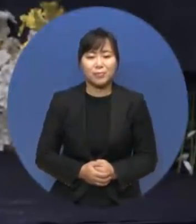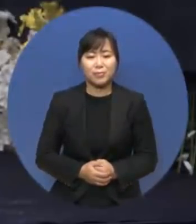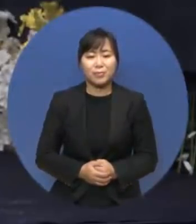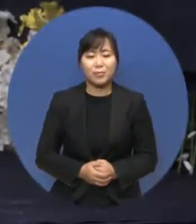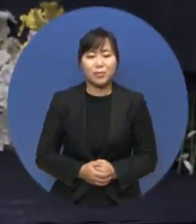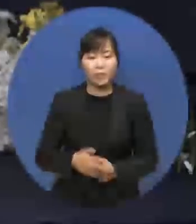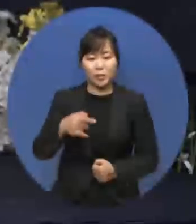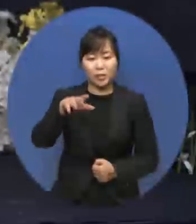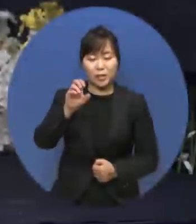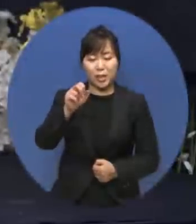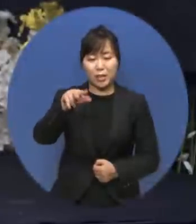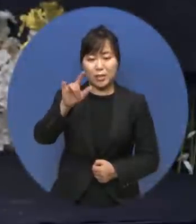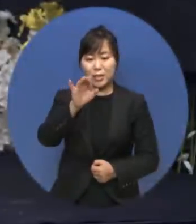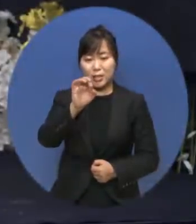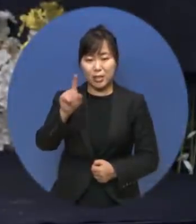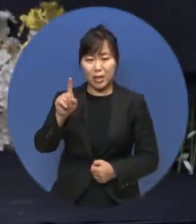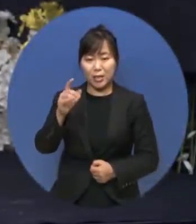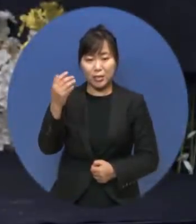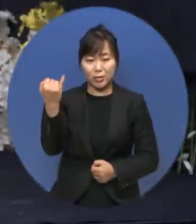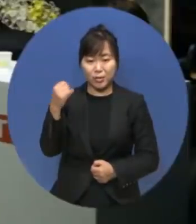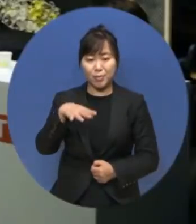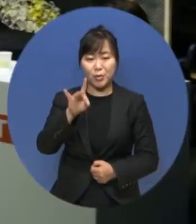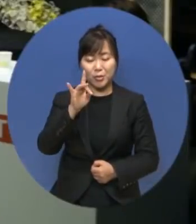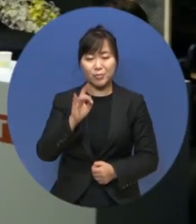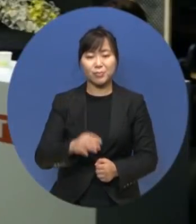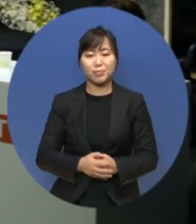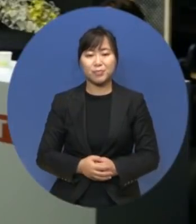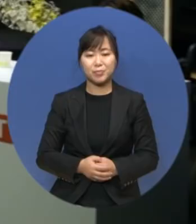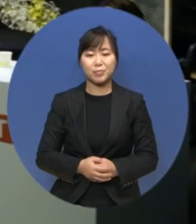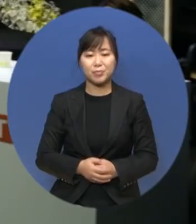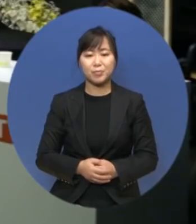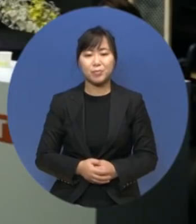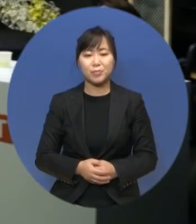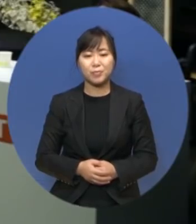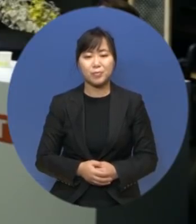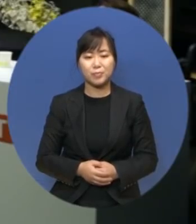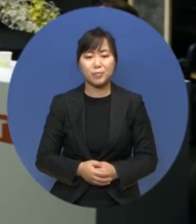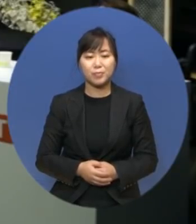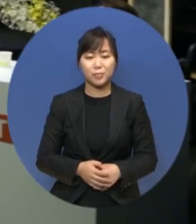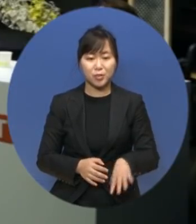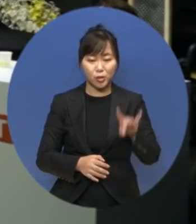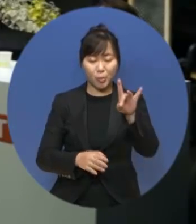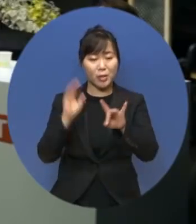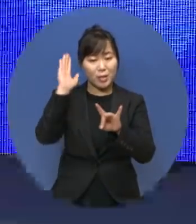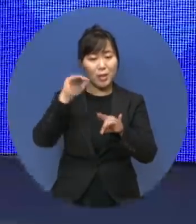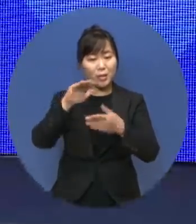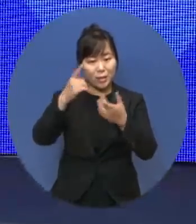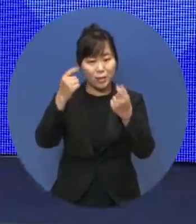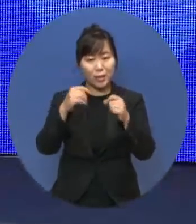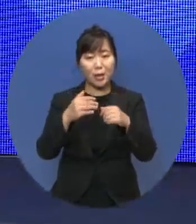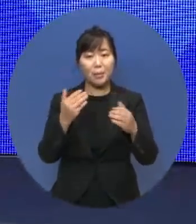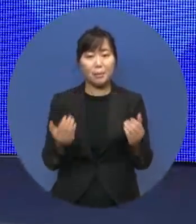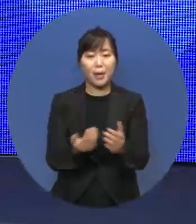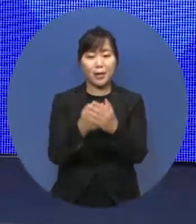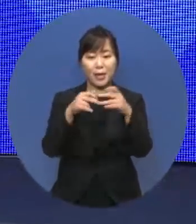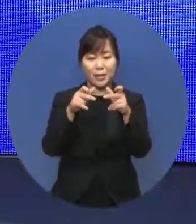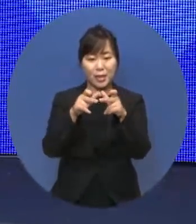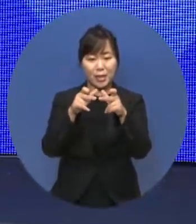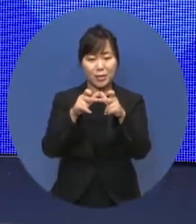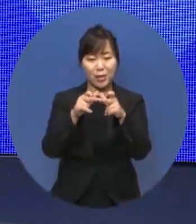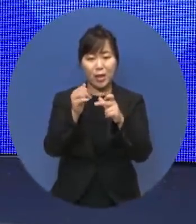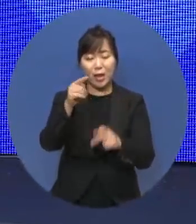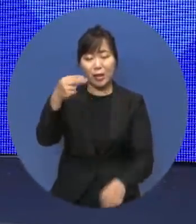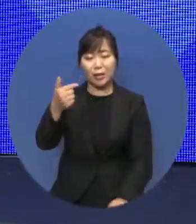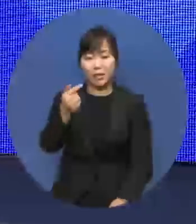싶습니다. 장진호 총장님 먼저 말씀해 주실까요? 저희 초반에 잠깐 말씀드렸는데 발달장애인으로 부르는 하트하트